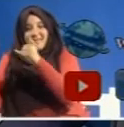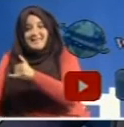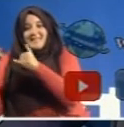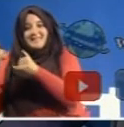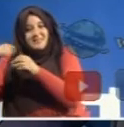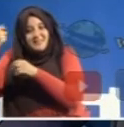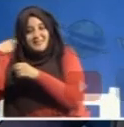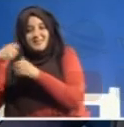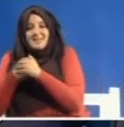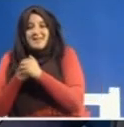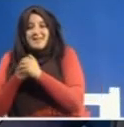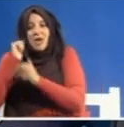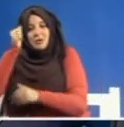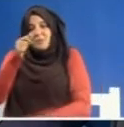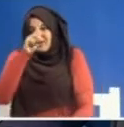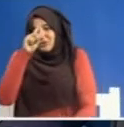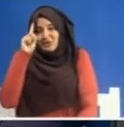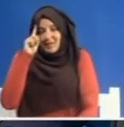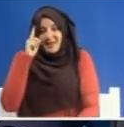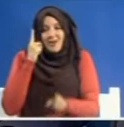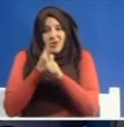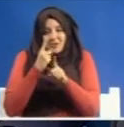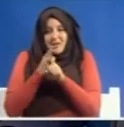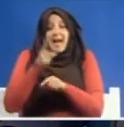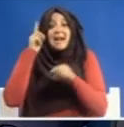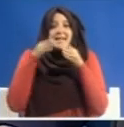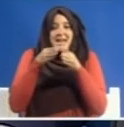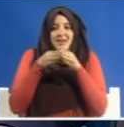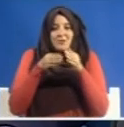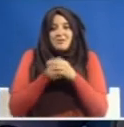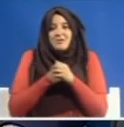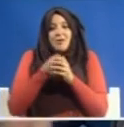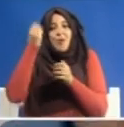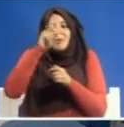والمخرج يونس مسيلين. غدا لقاء جديد برنامجكم هلا سألوا. لا